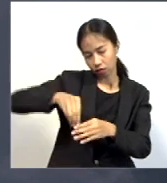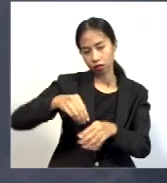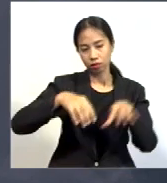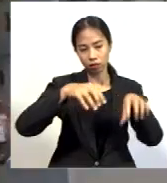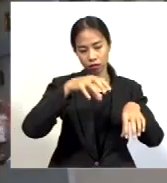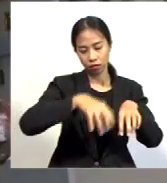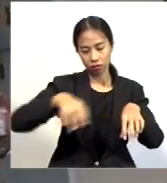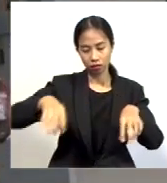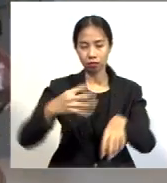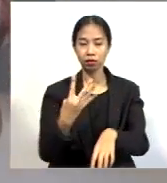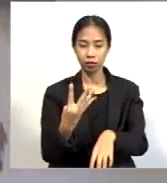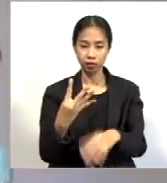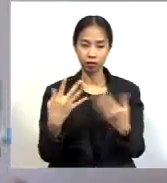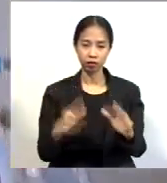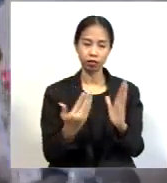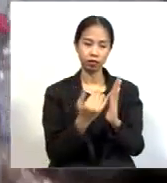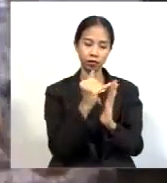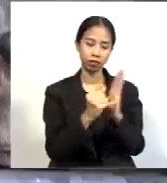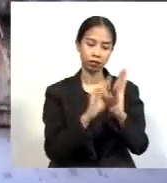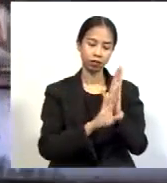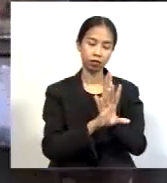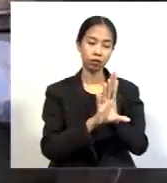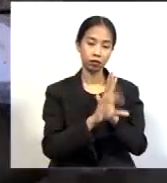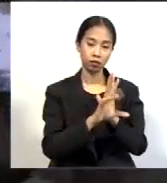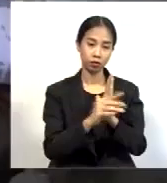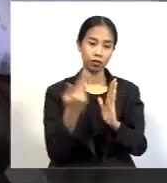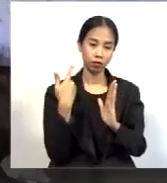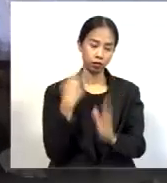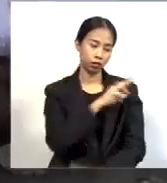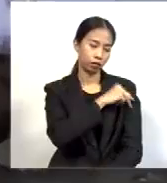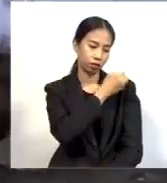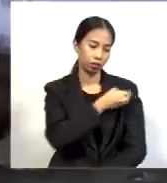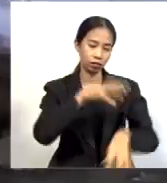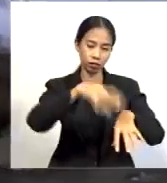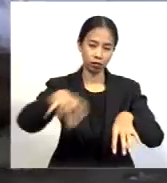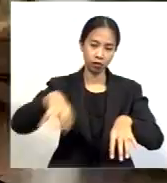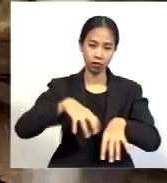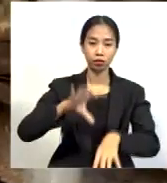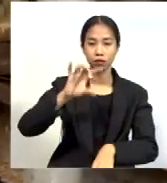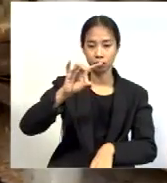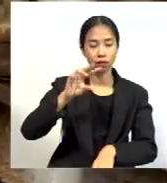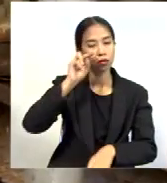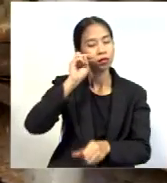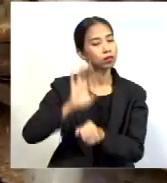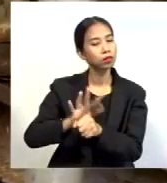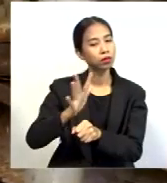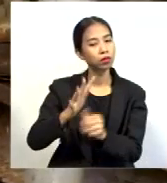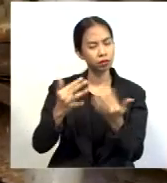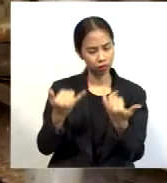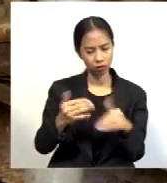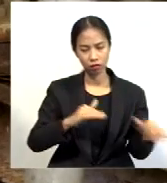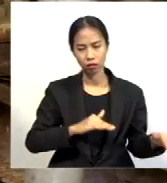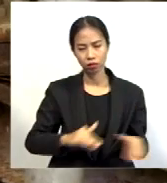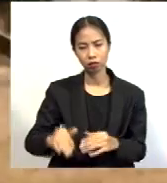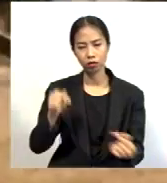ที่ชัยภูมิมีโรงพยาบาล8แห่งเป็นพื้นที่เสี่ยงขาดน้ำประปาสำนักงานสาธารณสุขจังหวัดชัยภูมิได้เตรียมขุดเจาะบ่อบาด